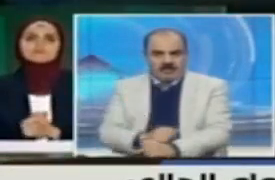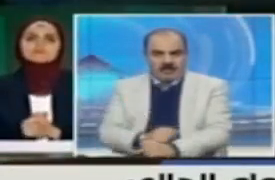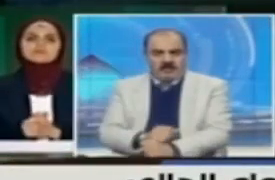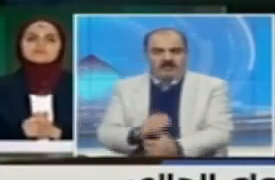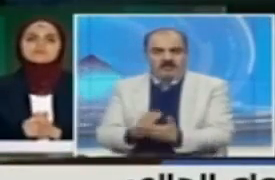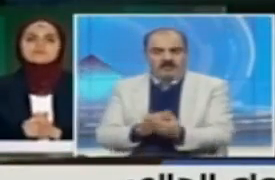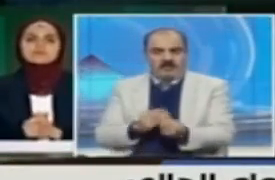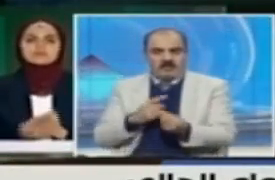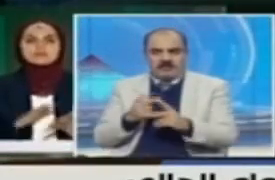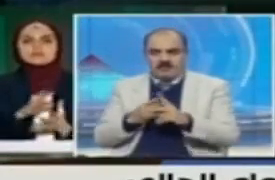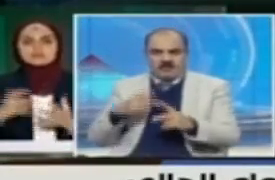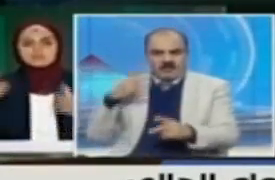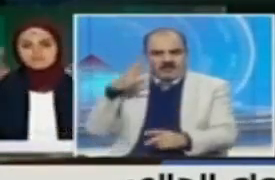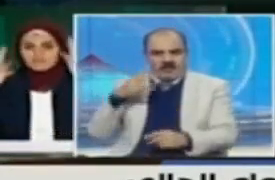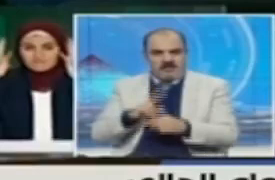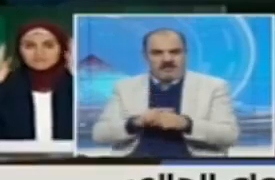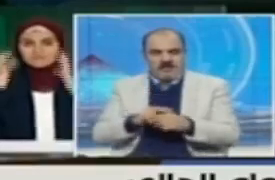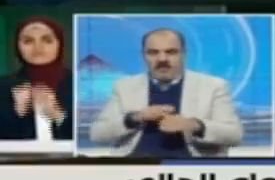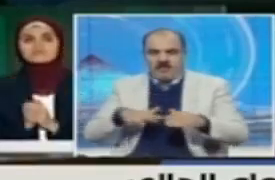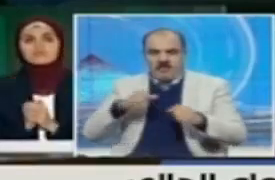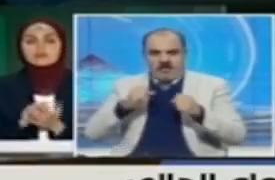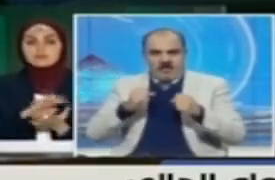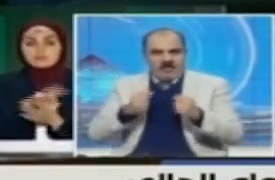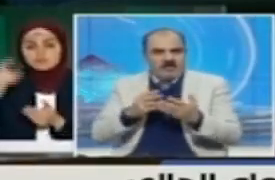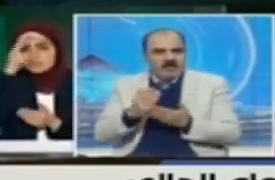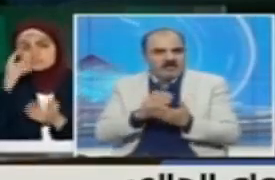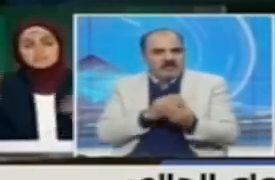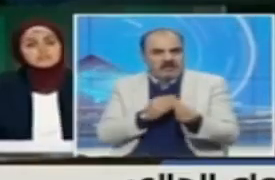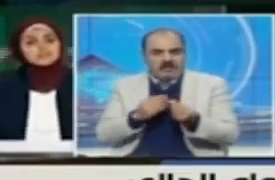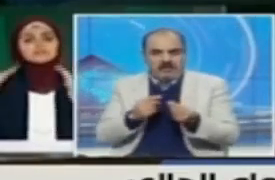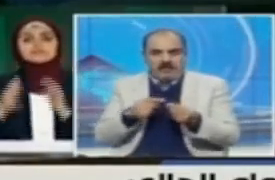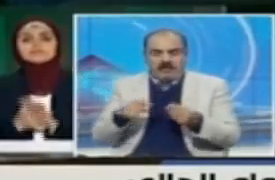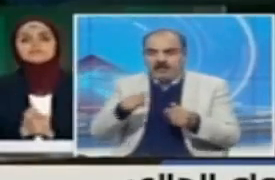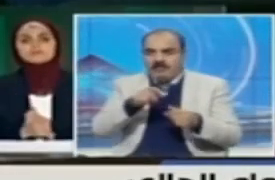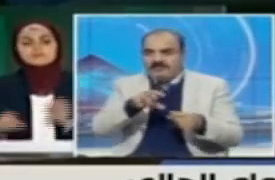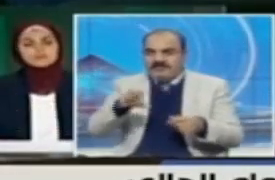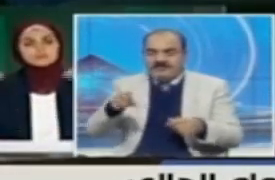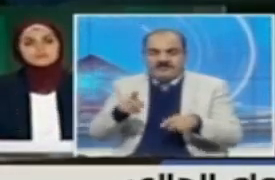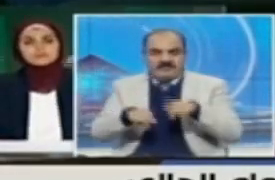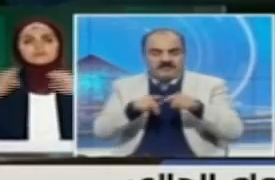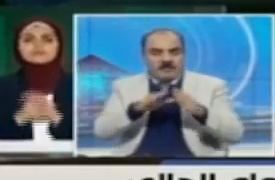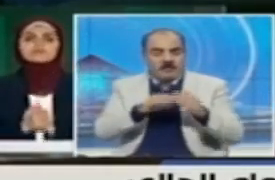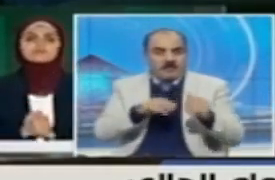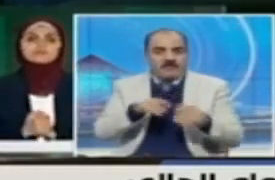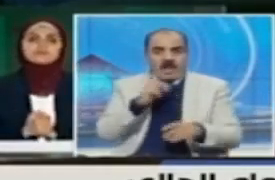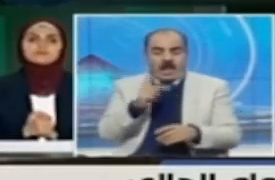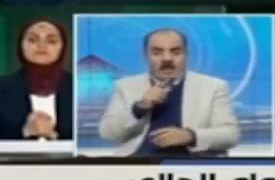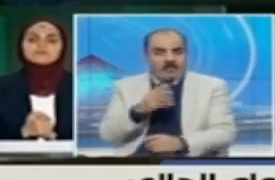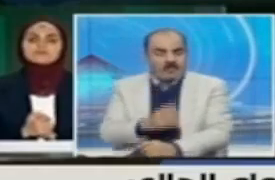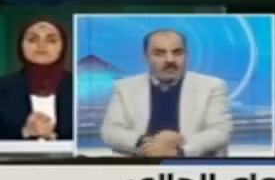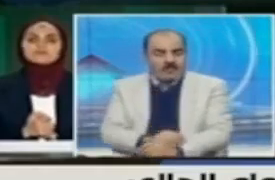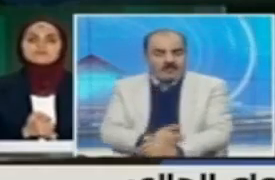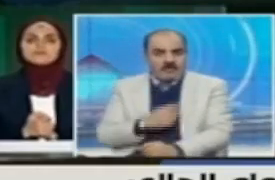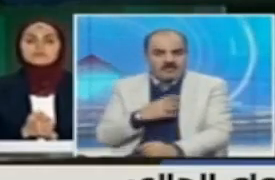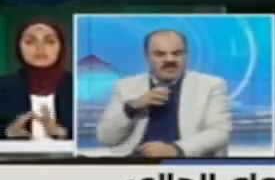يعمل بلبلة ويزعج الناس أكتر ما الظروف عاملة. يعني الظروف اللي موجودة في مصر وفي العالم كله ضغط